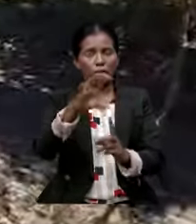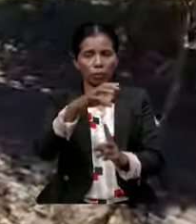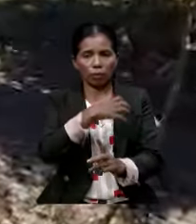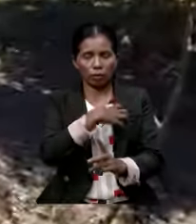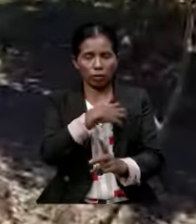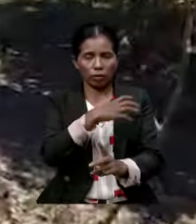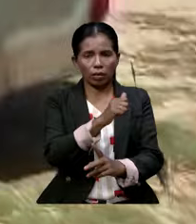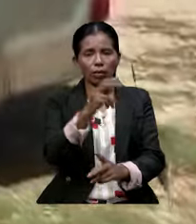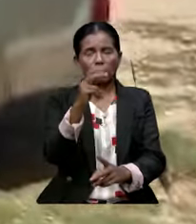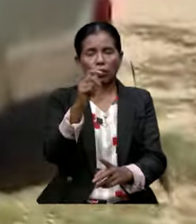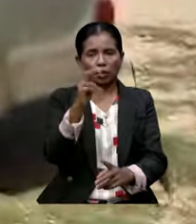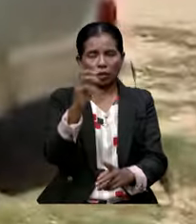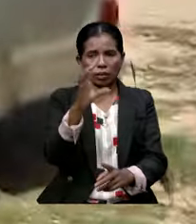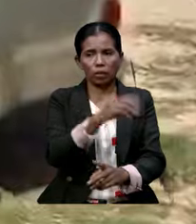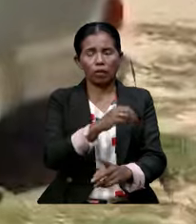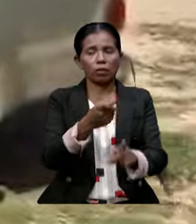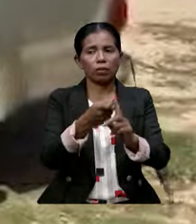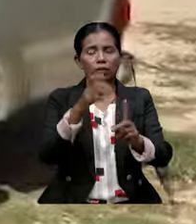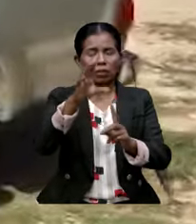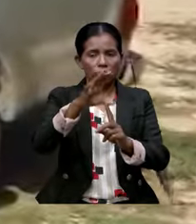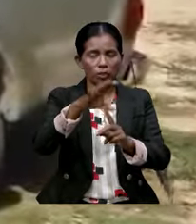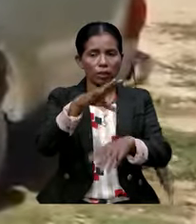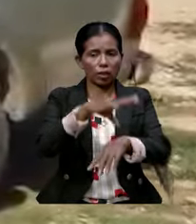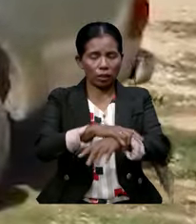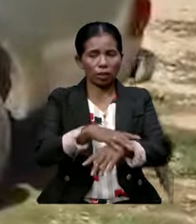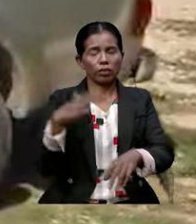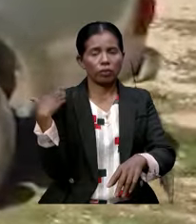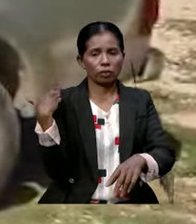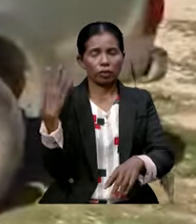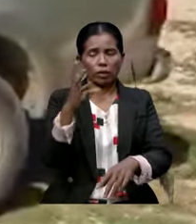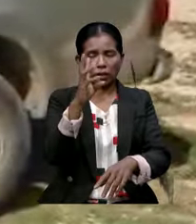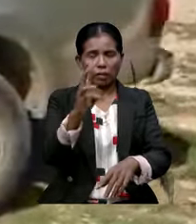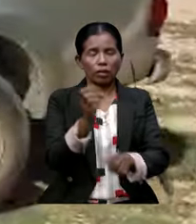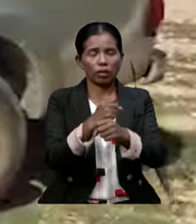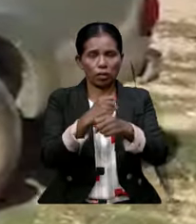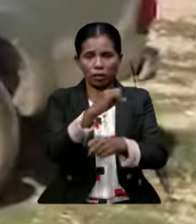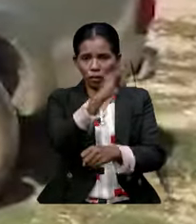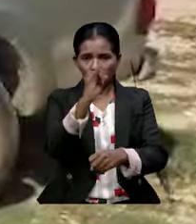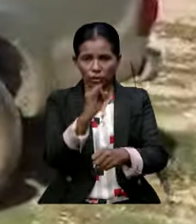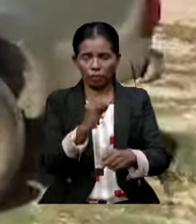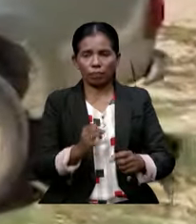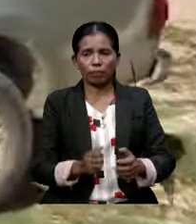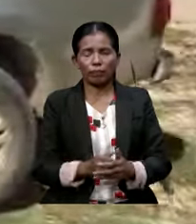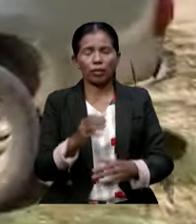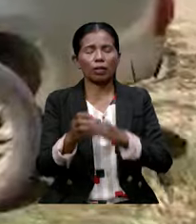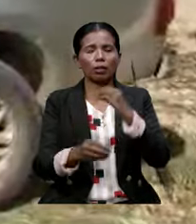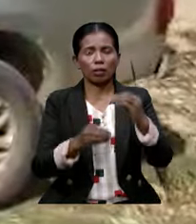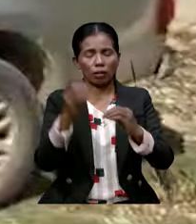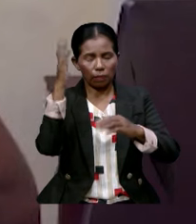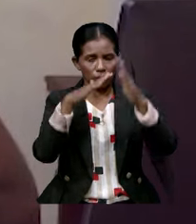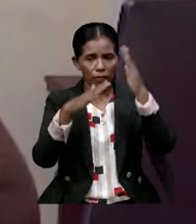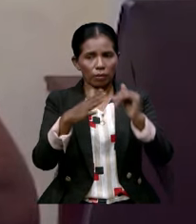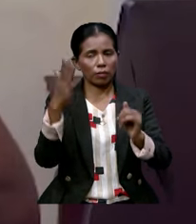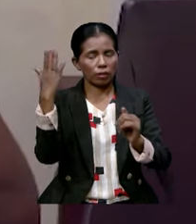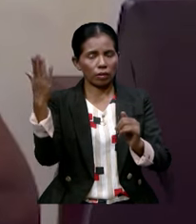Sefi Antonino Mauluta hateten, parte komando suspeita ona joven nainen, odi halo identifikasaun. Kona ba akontesimente lbe